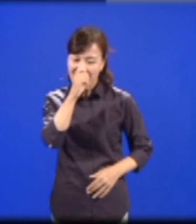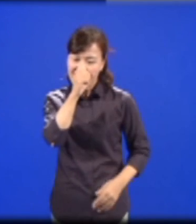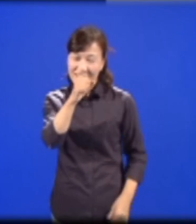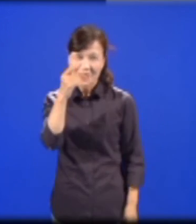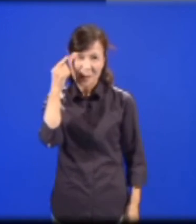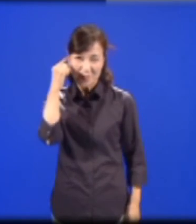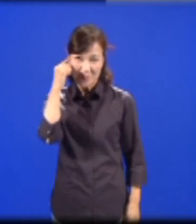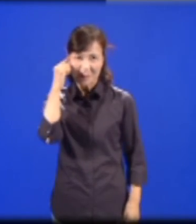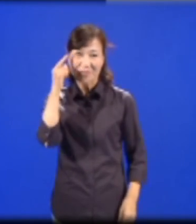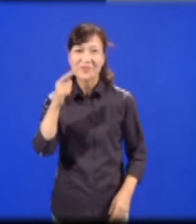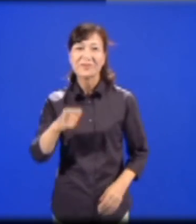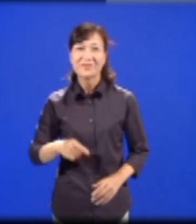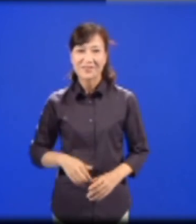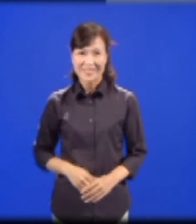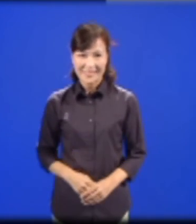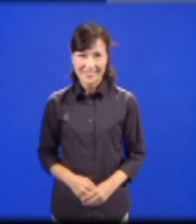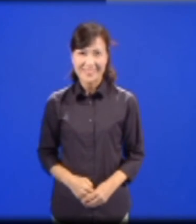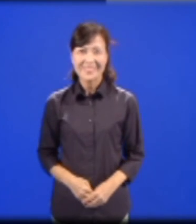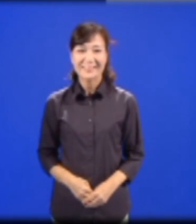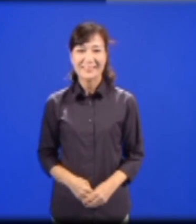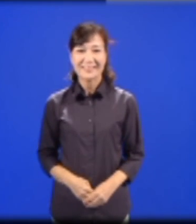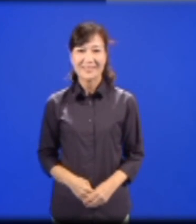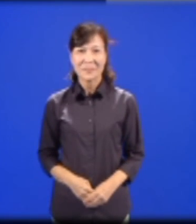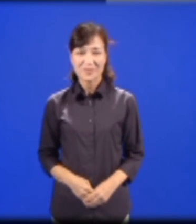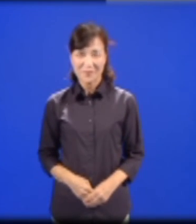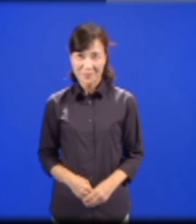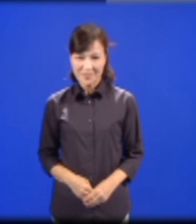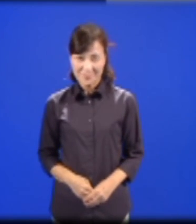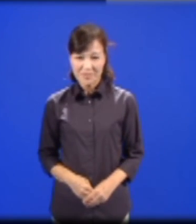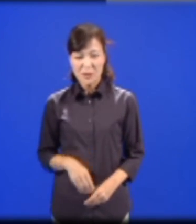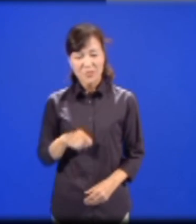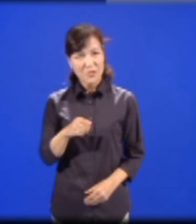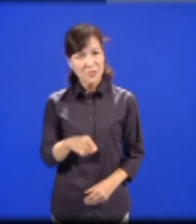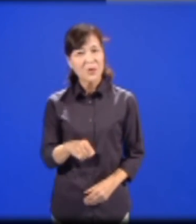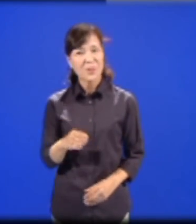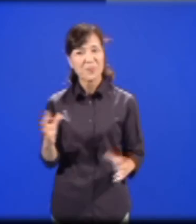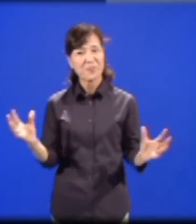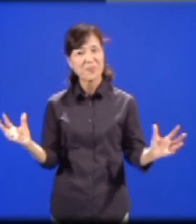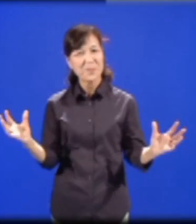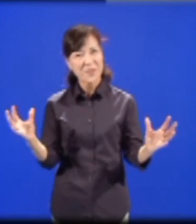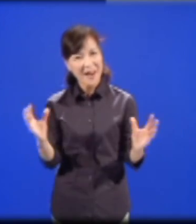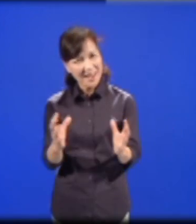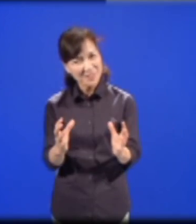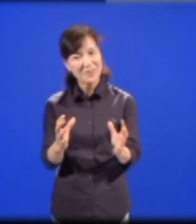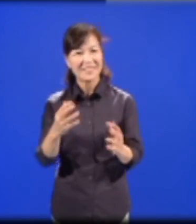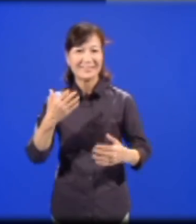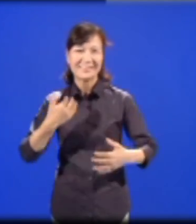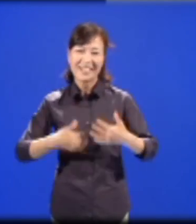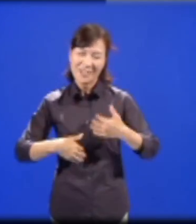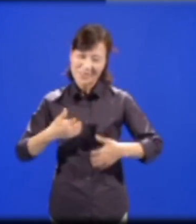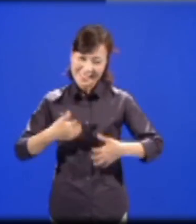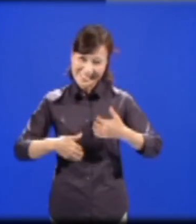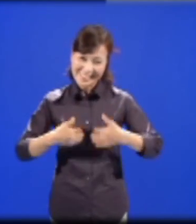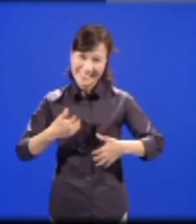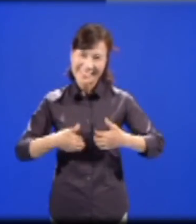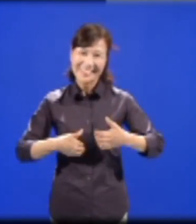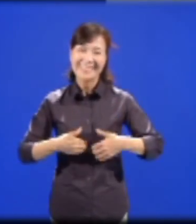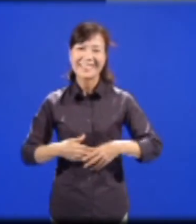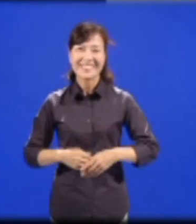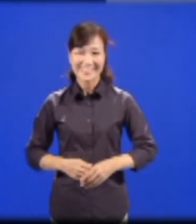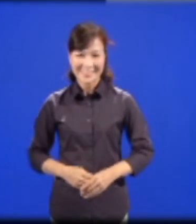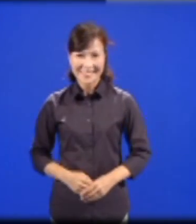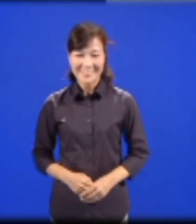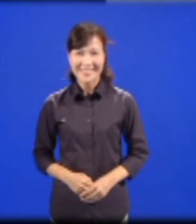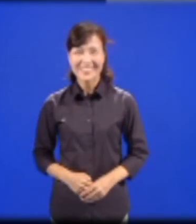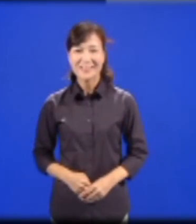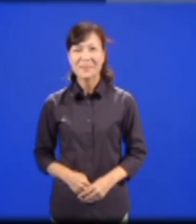ないかなと思うんですね。 楽しそうにされてますもんね、みんな。 そうですね、家よりは楽しくしてますよね。 一